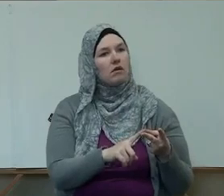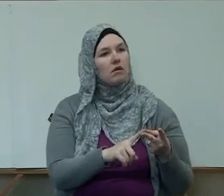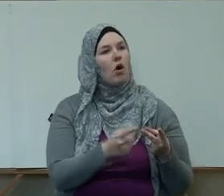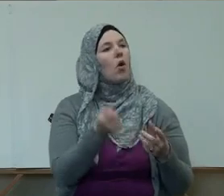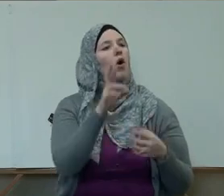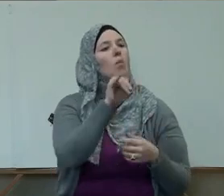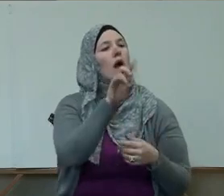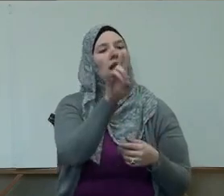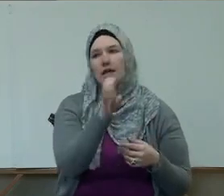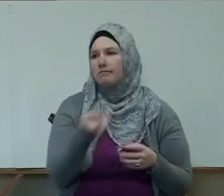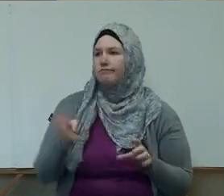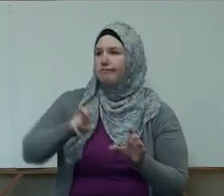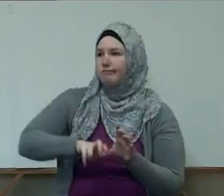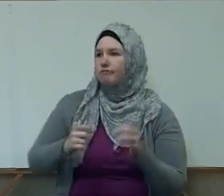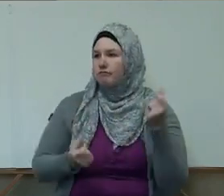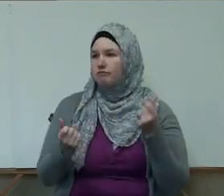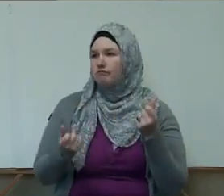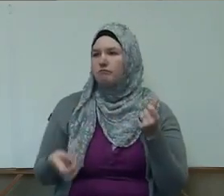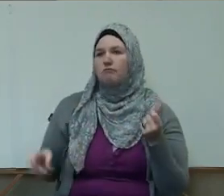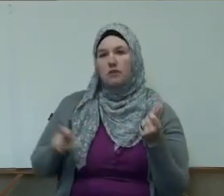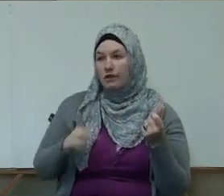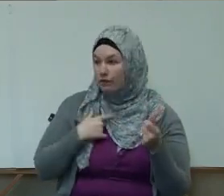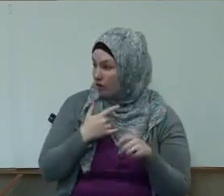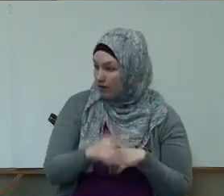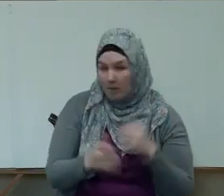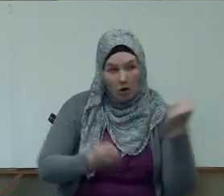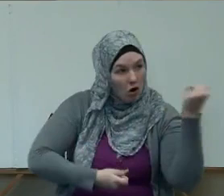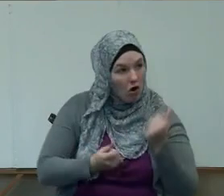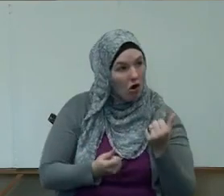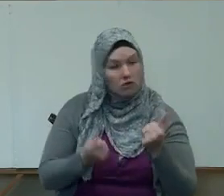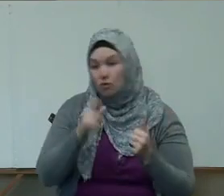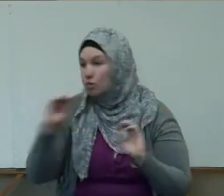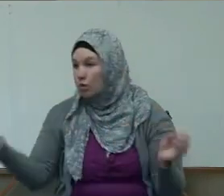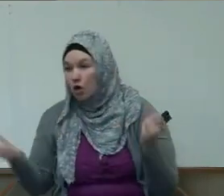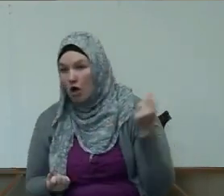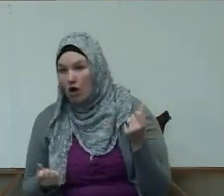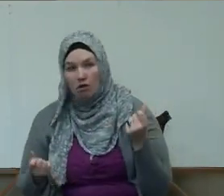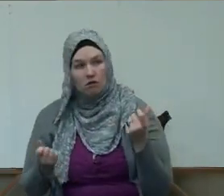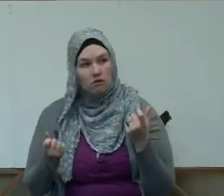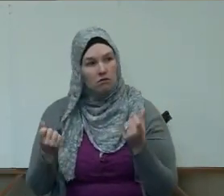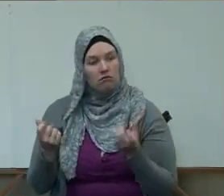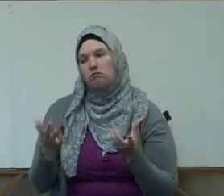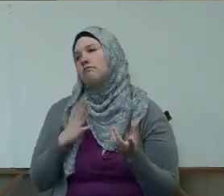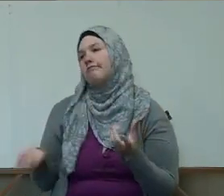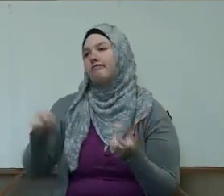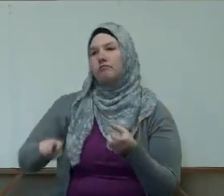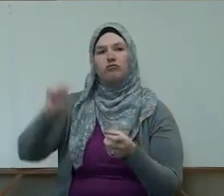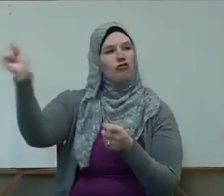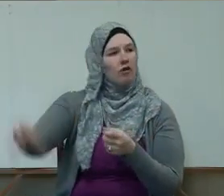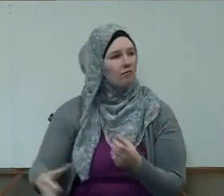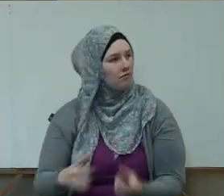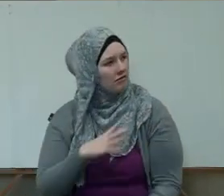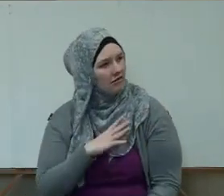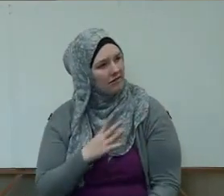car, that is his or her right that you give them a lift when they need it. من كان عنده